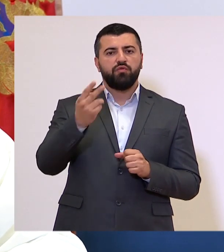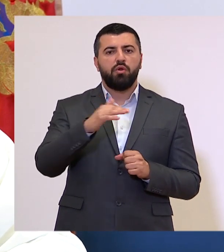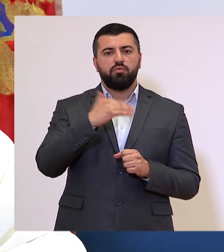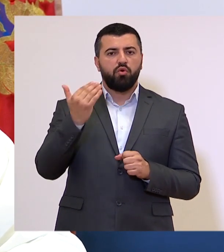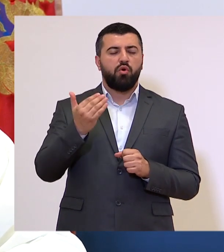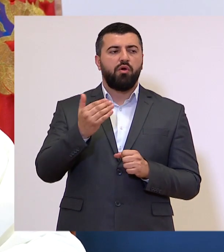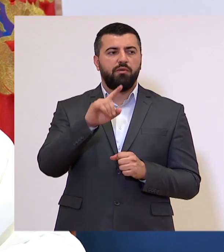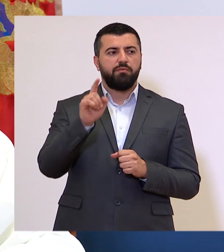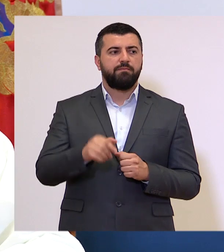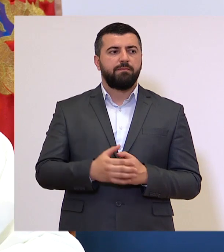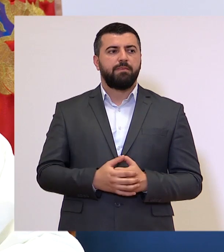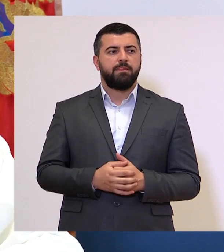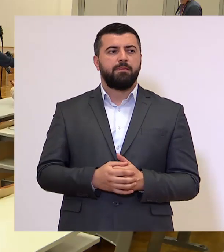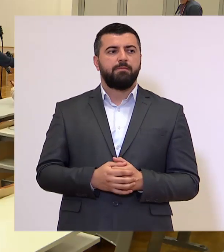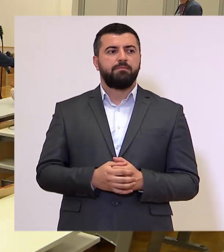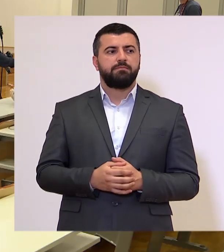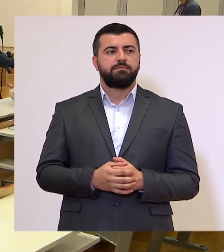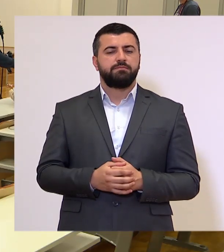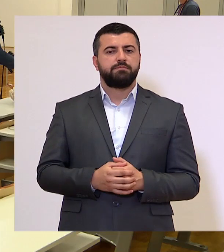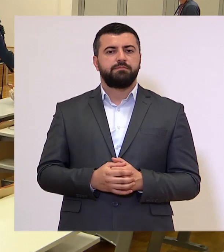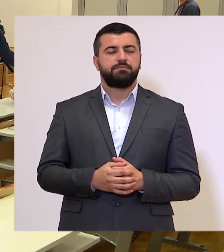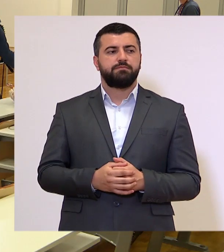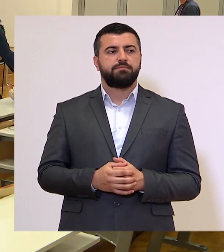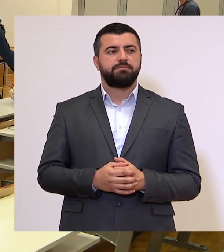mnogo dilema koje javnost ima.